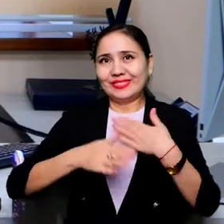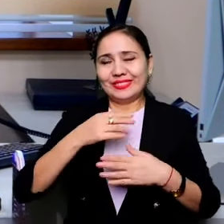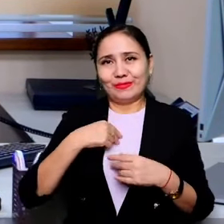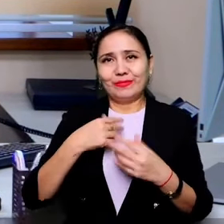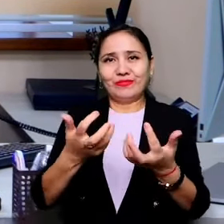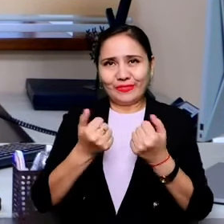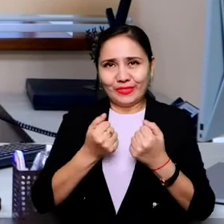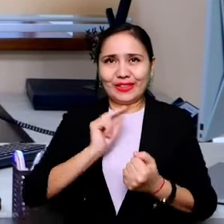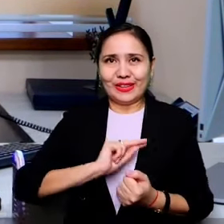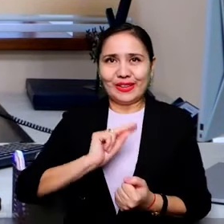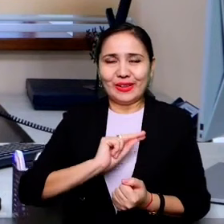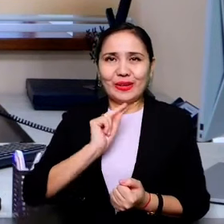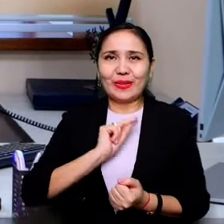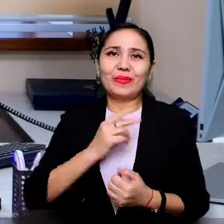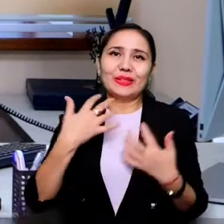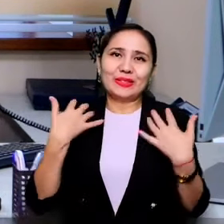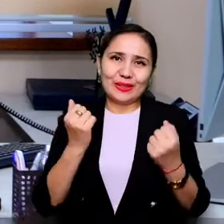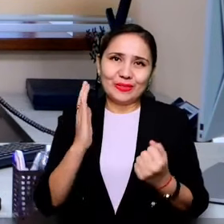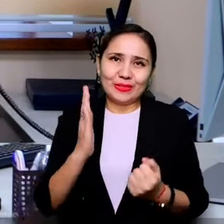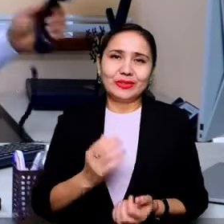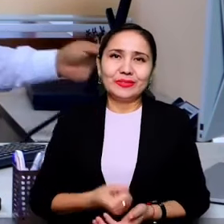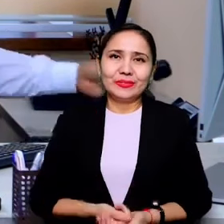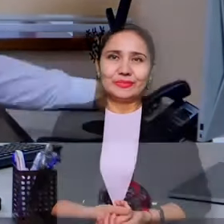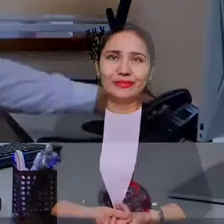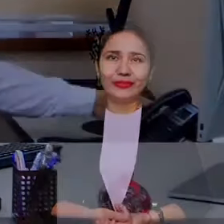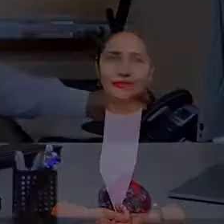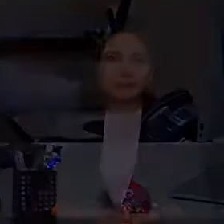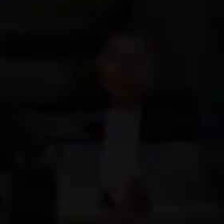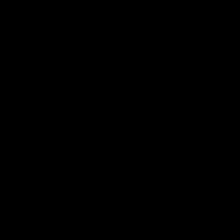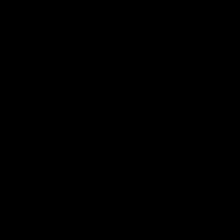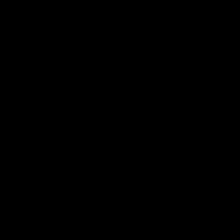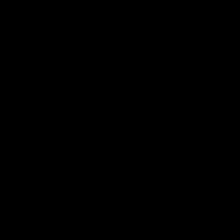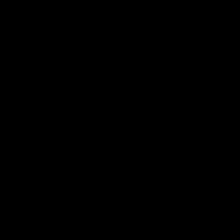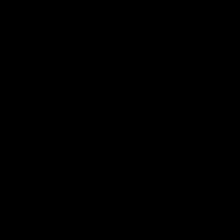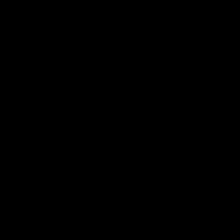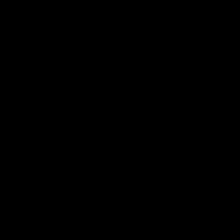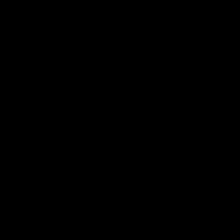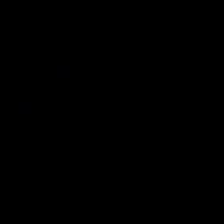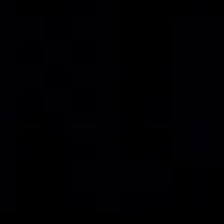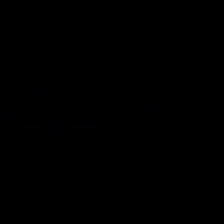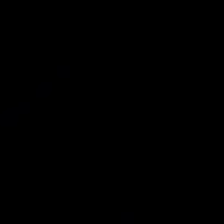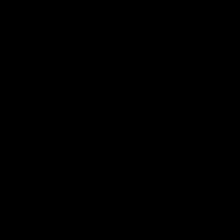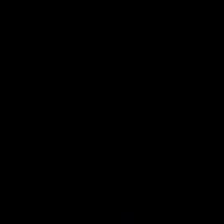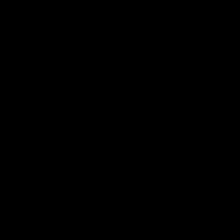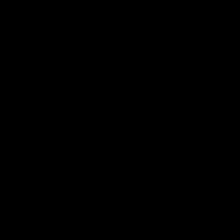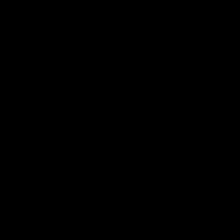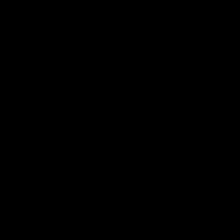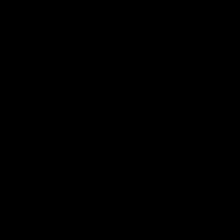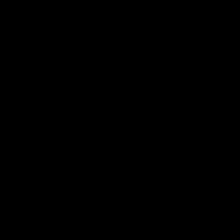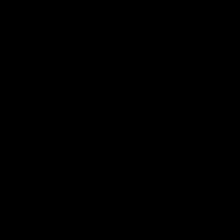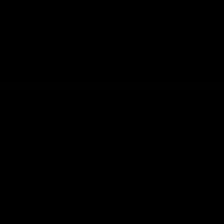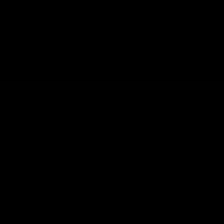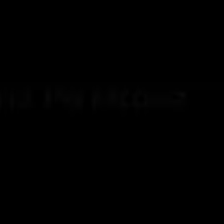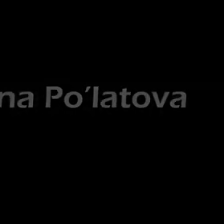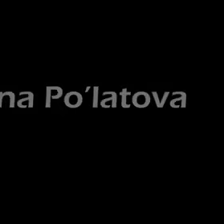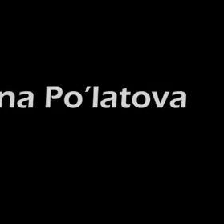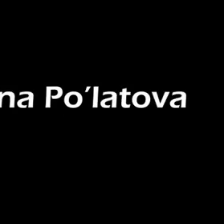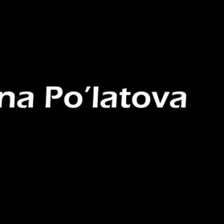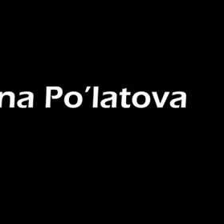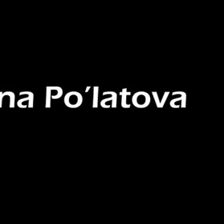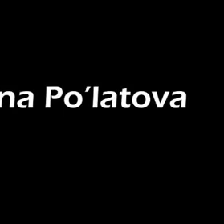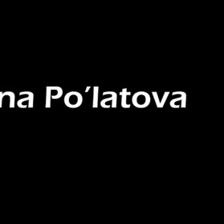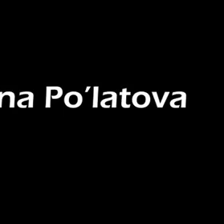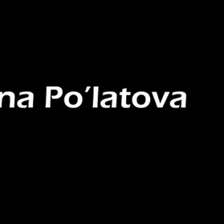Xursandman. Qabulatingiz rahmat. Sog bo'ling. Rejissor Dilmurod Yusupov, ssenariy muallifi Dilmurod Yusupov, Muhabbat